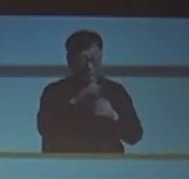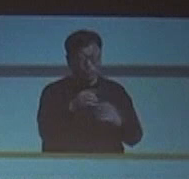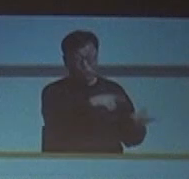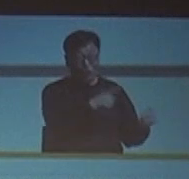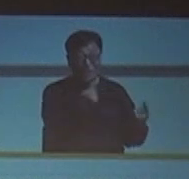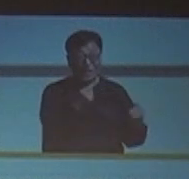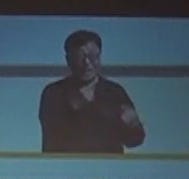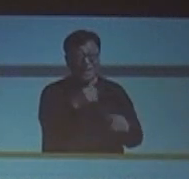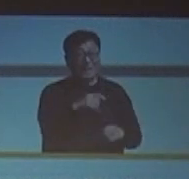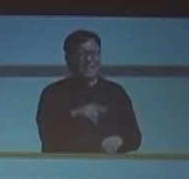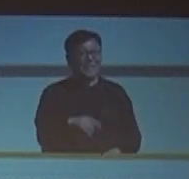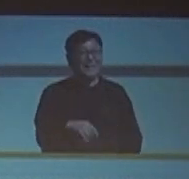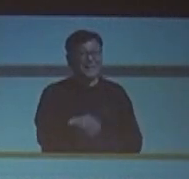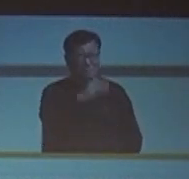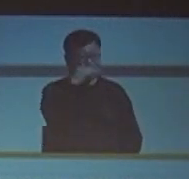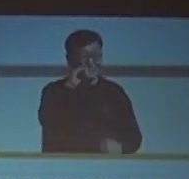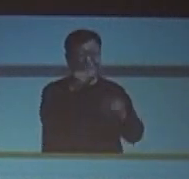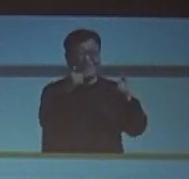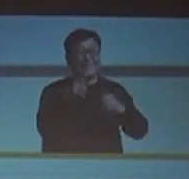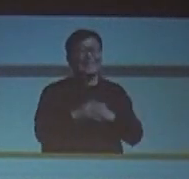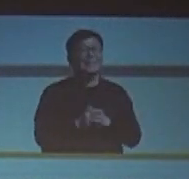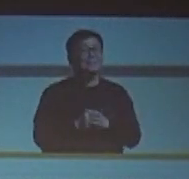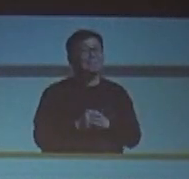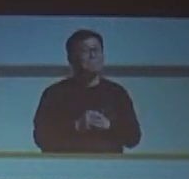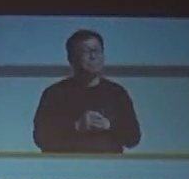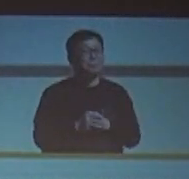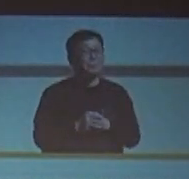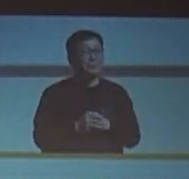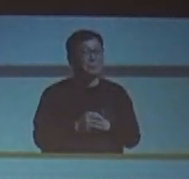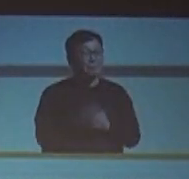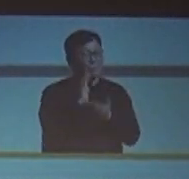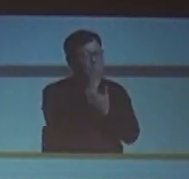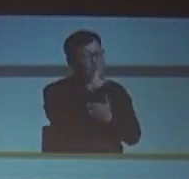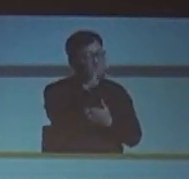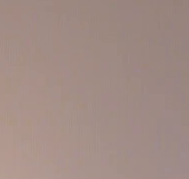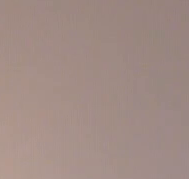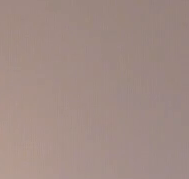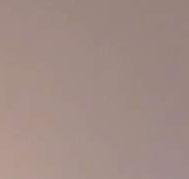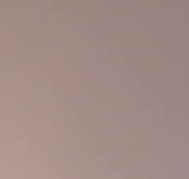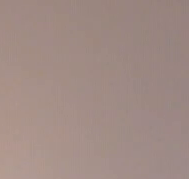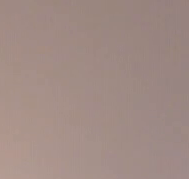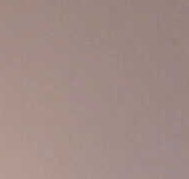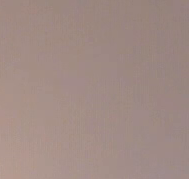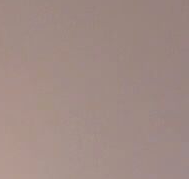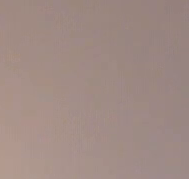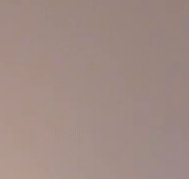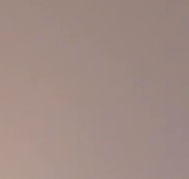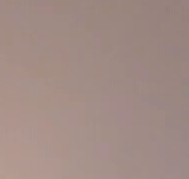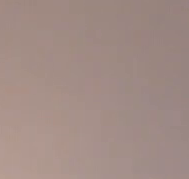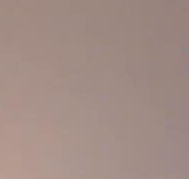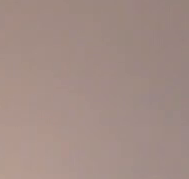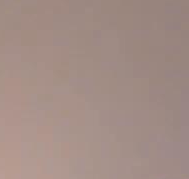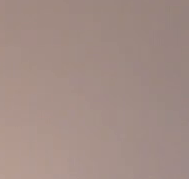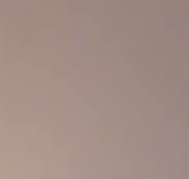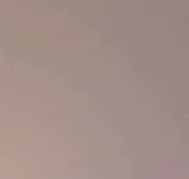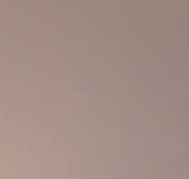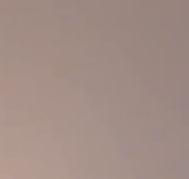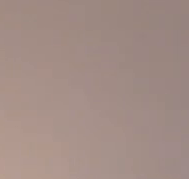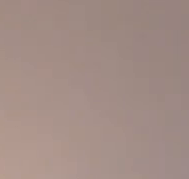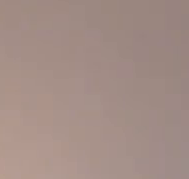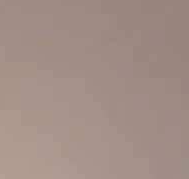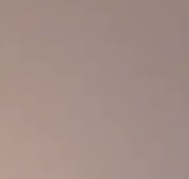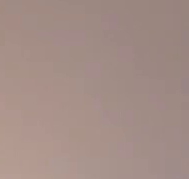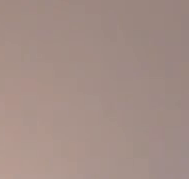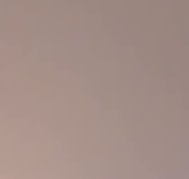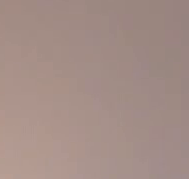아니요. 테크 체크 끝. 아니, 평 성당에서 어떻게 하고 다니는 거예요? 자, 네. 제가